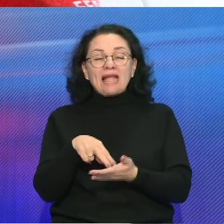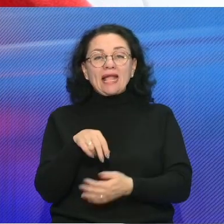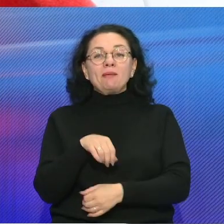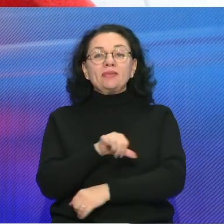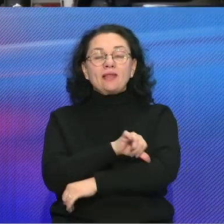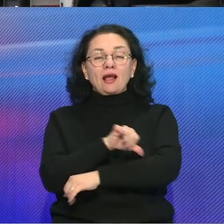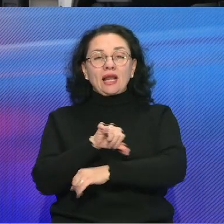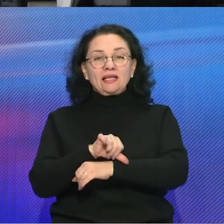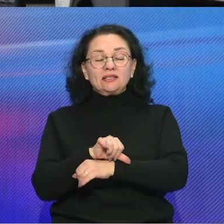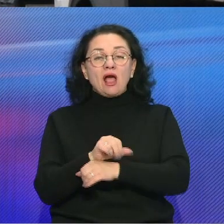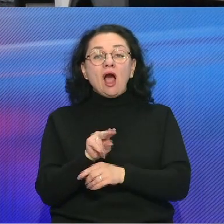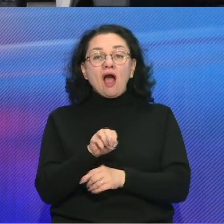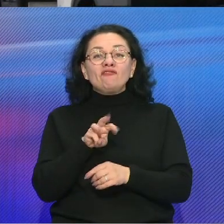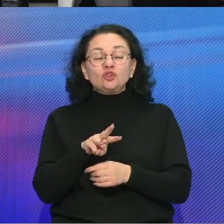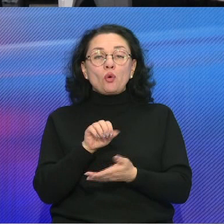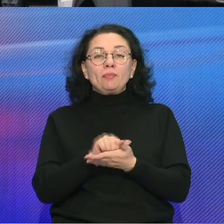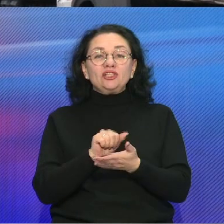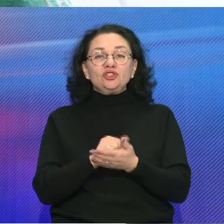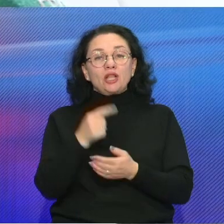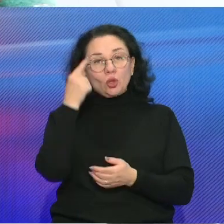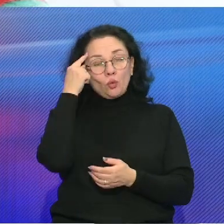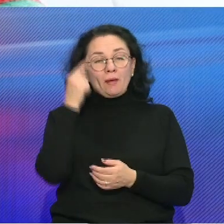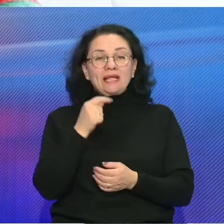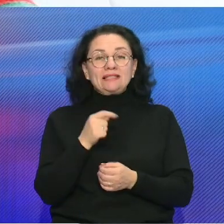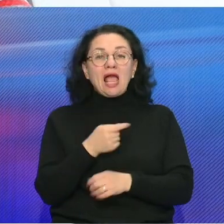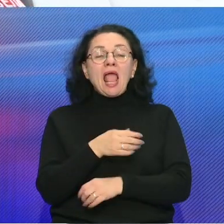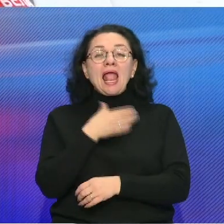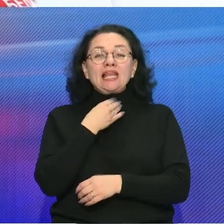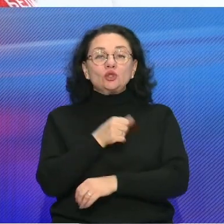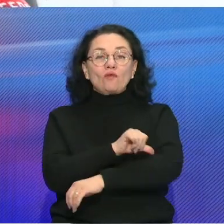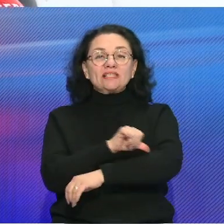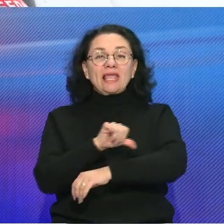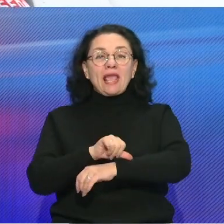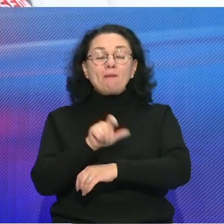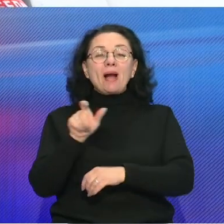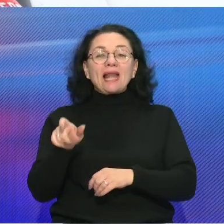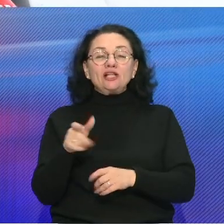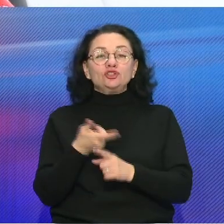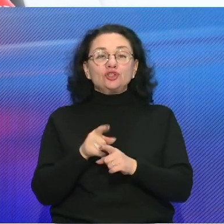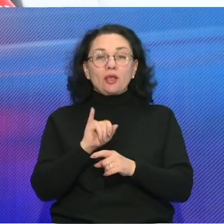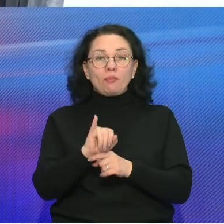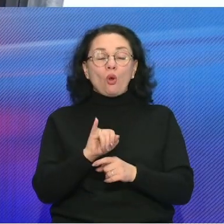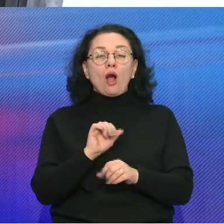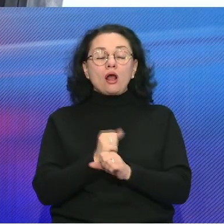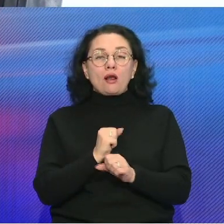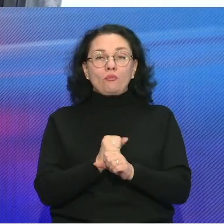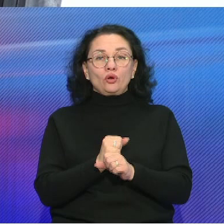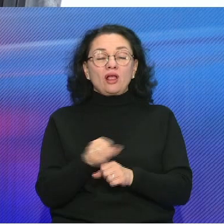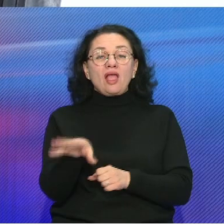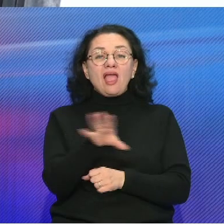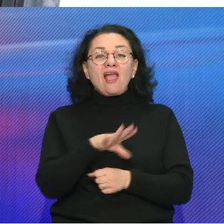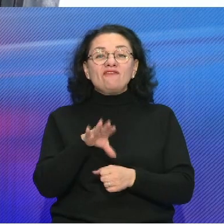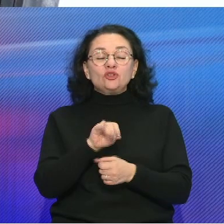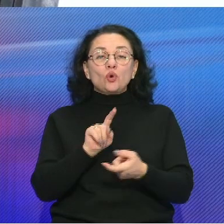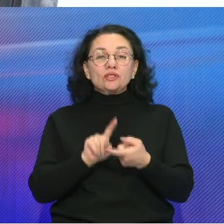причину видите? Мы поняли, что литовская не работает, плохо работает, а не знаем почему. Ну, это все зависит от того, как